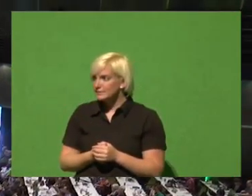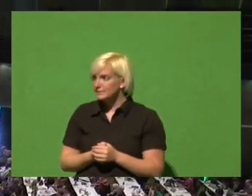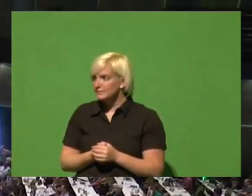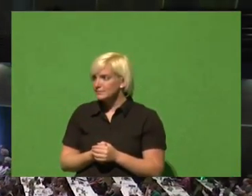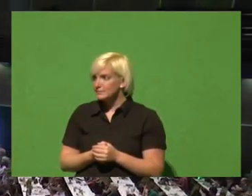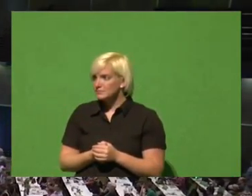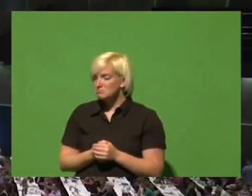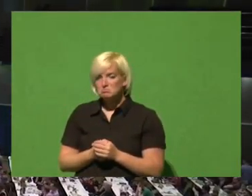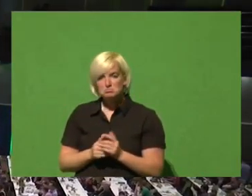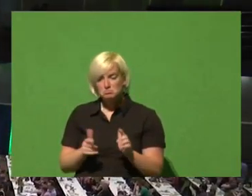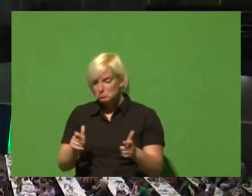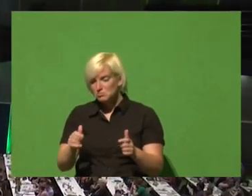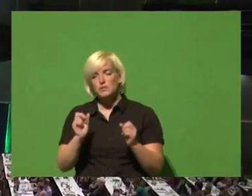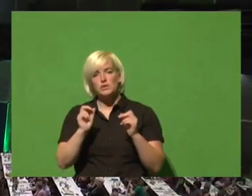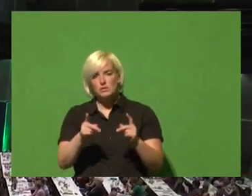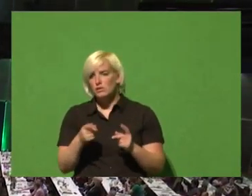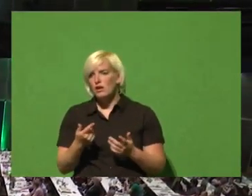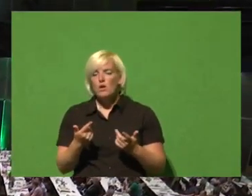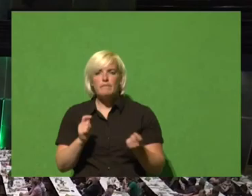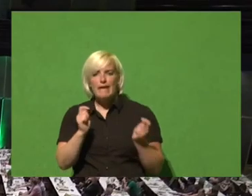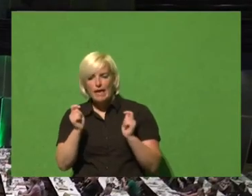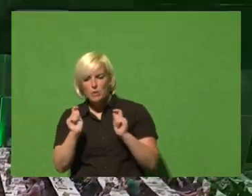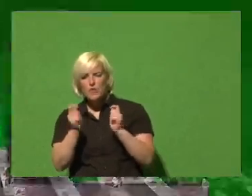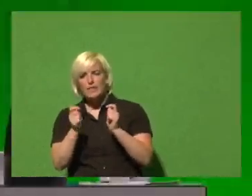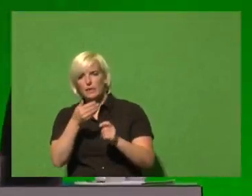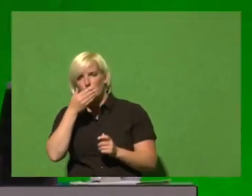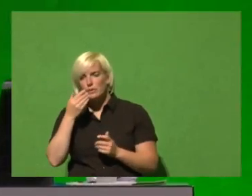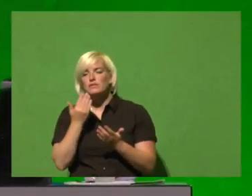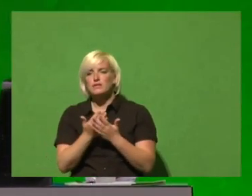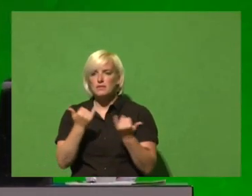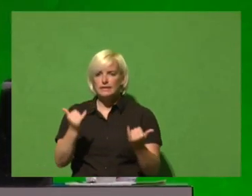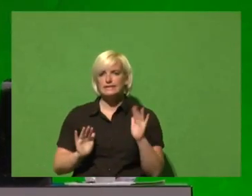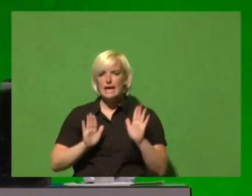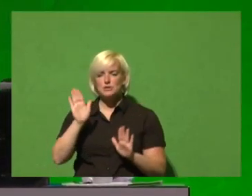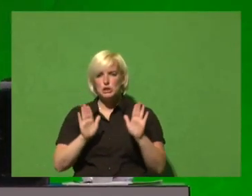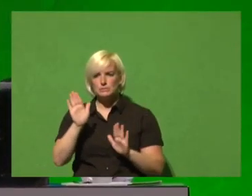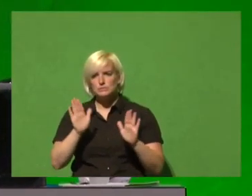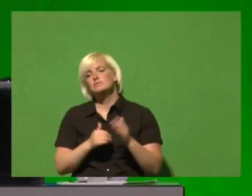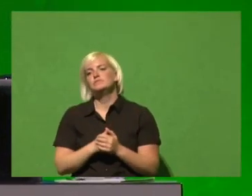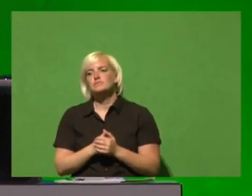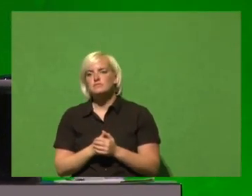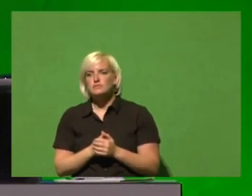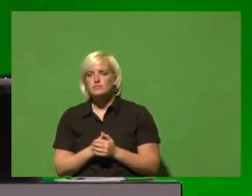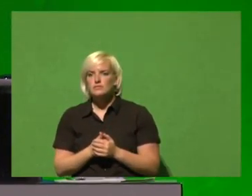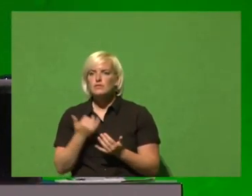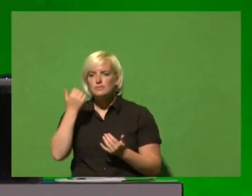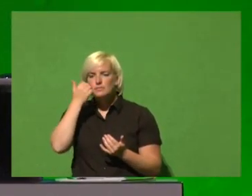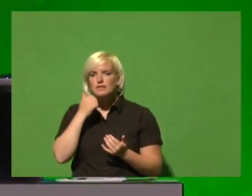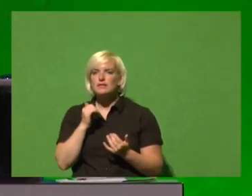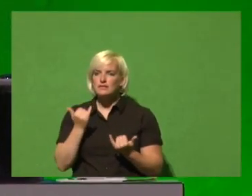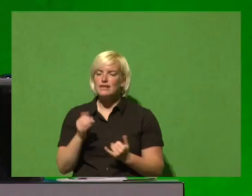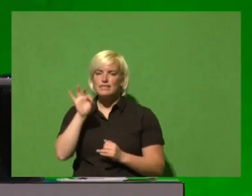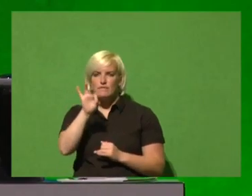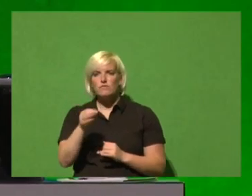Das ist nicht der Fall. Dann können wir, weil es auch hier keine Änderungsanträge gibt, direkt zur Abstimmung kommen. Und ich bitte euch um Kartenzeichen, wenn ihr diesem